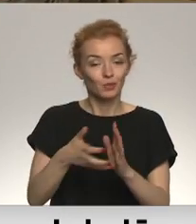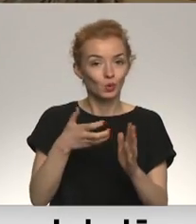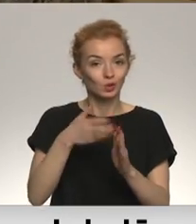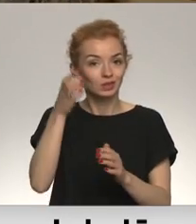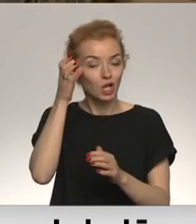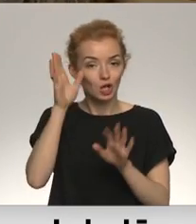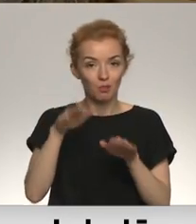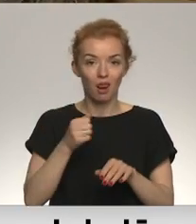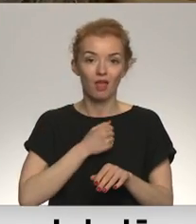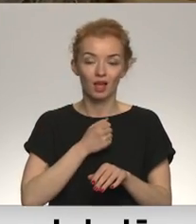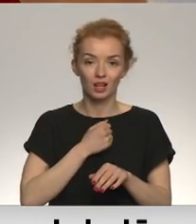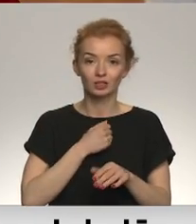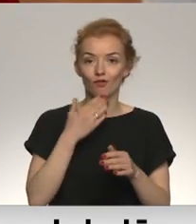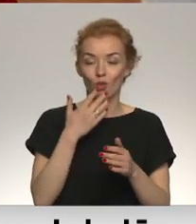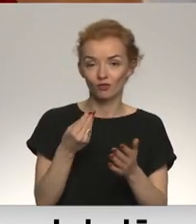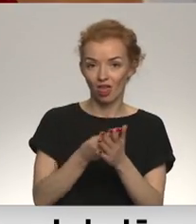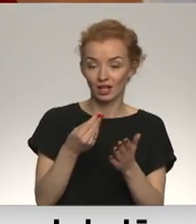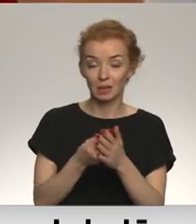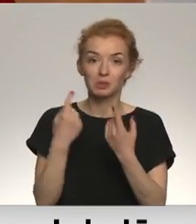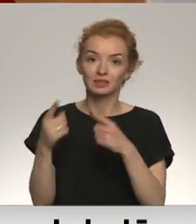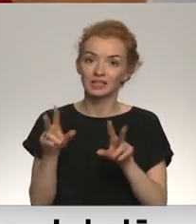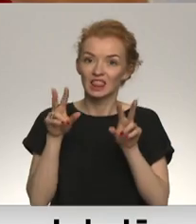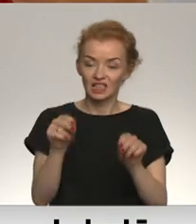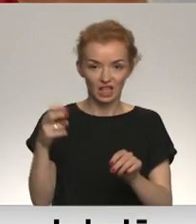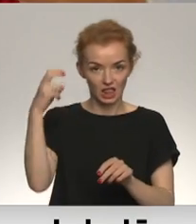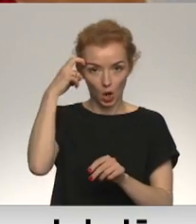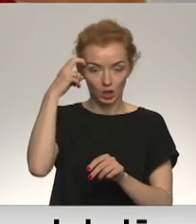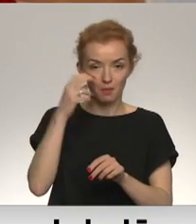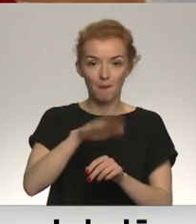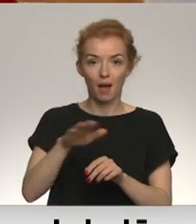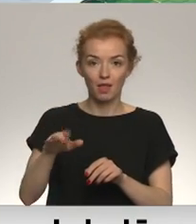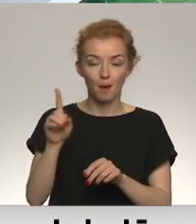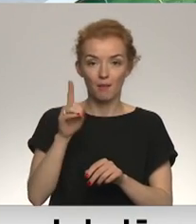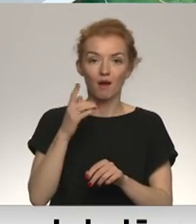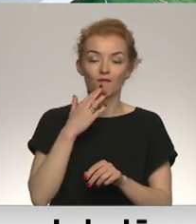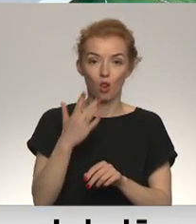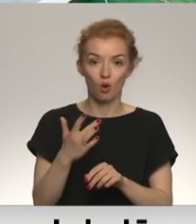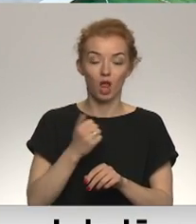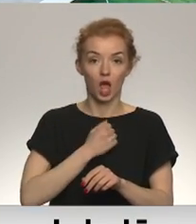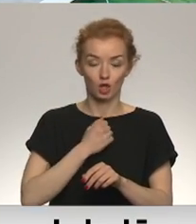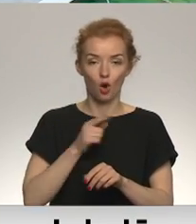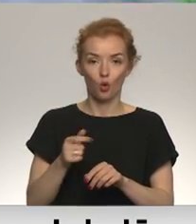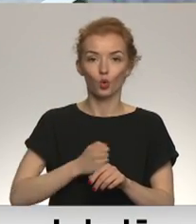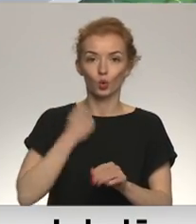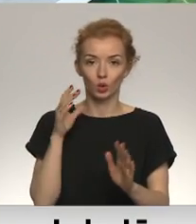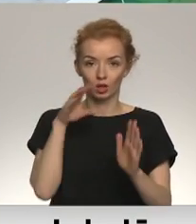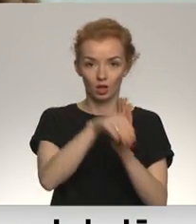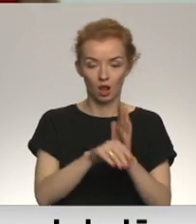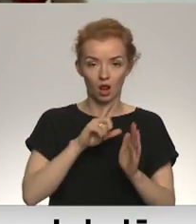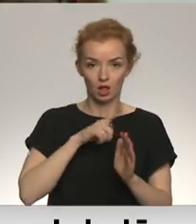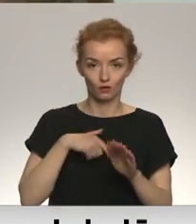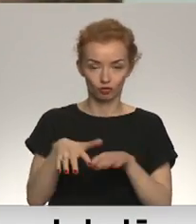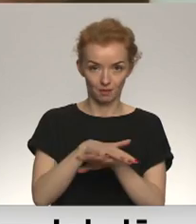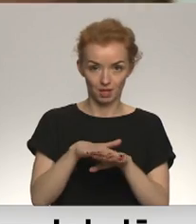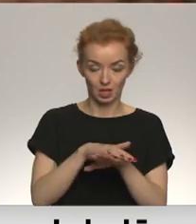par latgalisko vērtību nozīmi, vēl kāds tic stereotipam, ka bērnam ar latgaliešu valodas akcentu būs grūti komunicēt latviski. Par